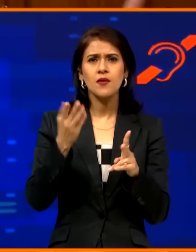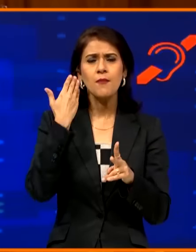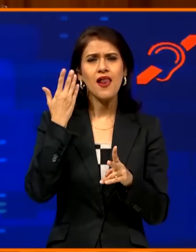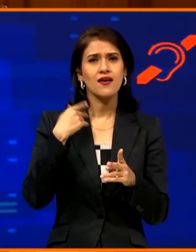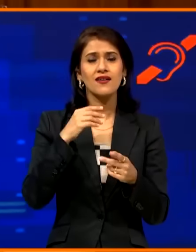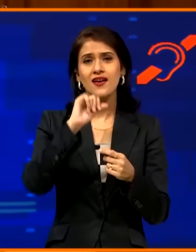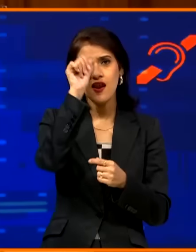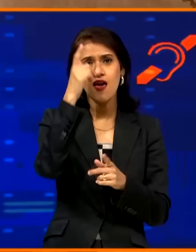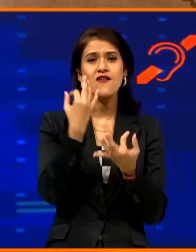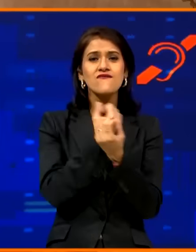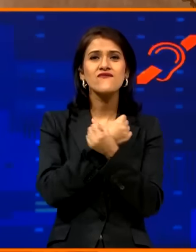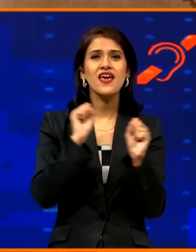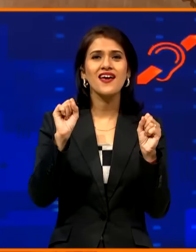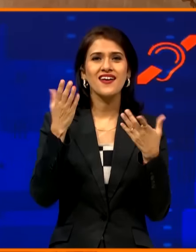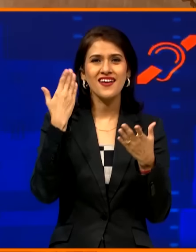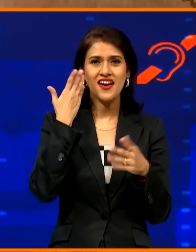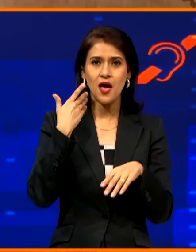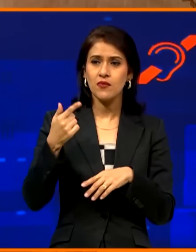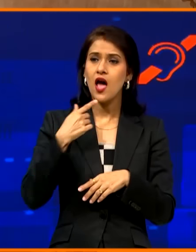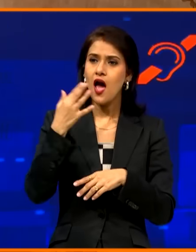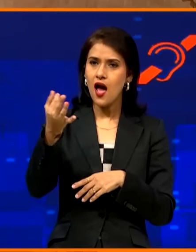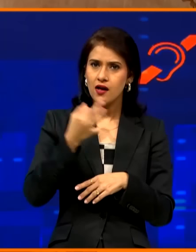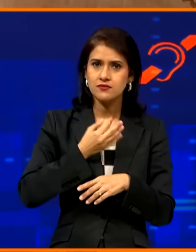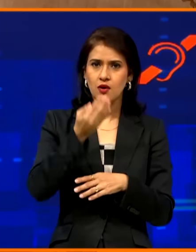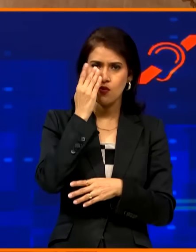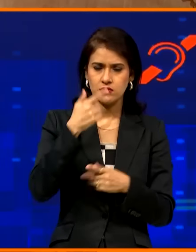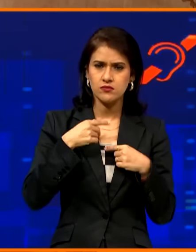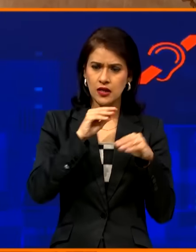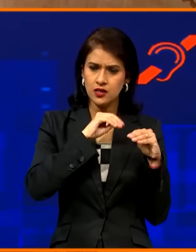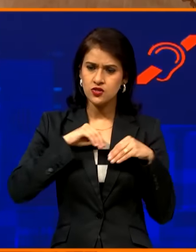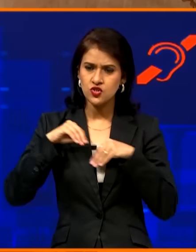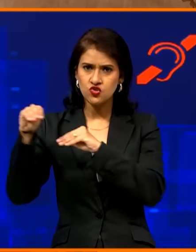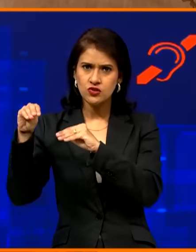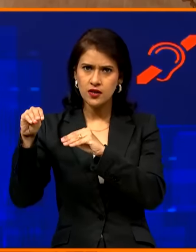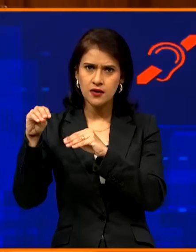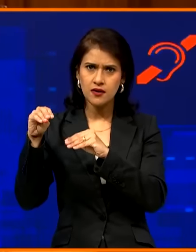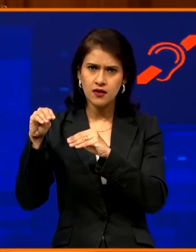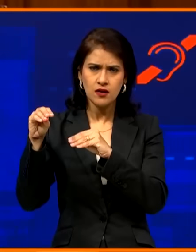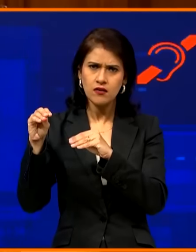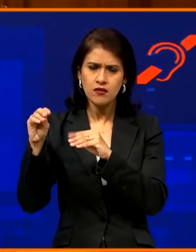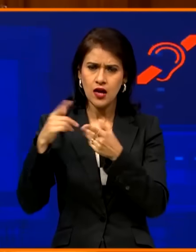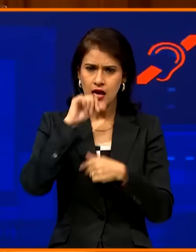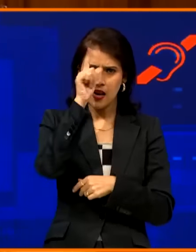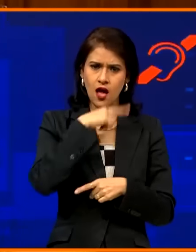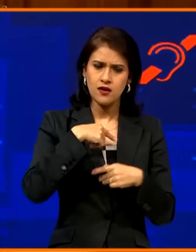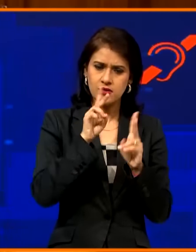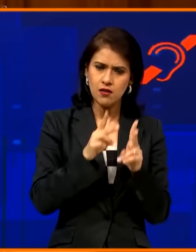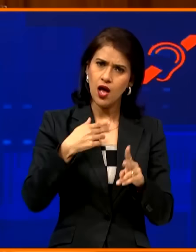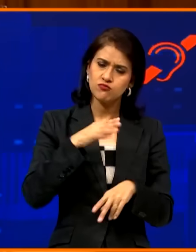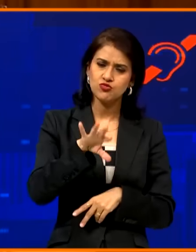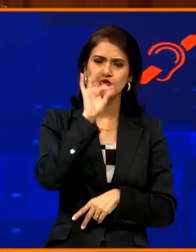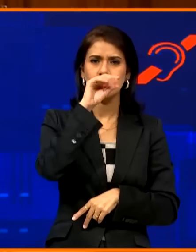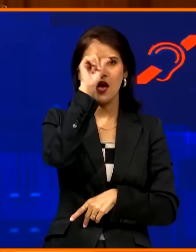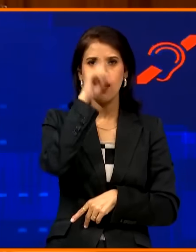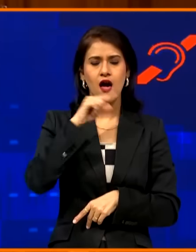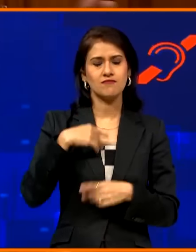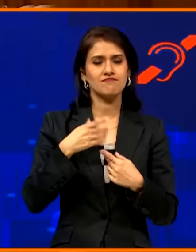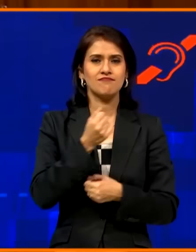मैं बारबार इस बात को कहता हूं हमारे पास चॉइस थी हम चूज कर सकते थे हमने इंडिया को चूज किया है